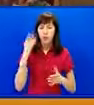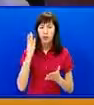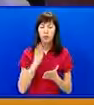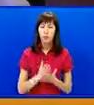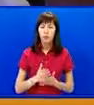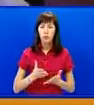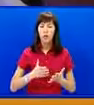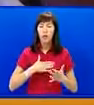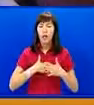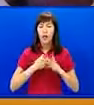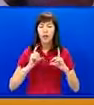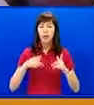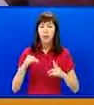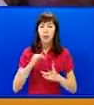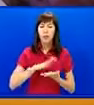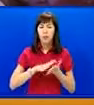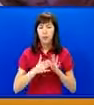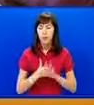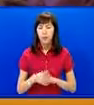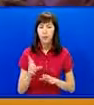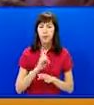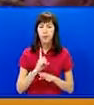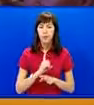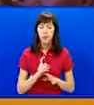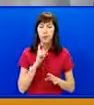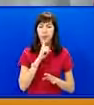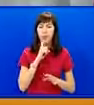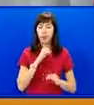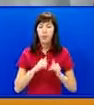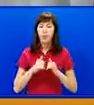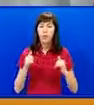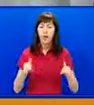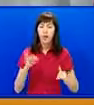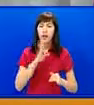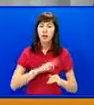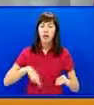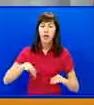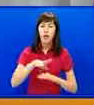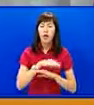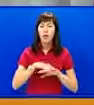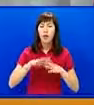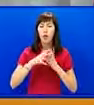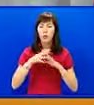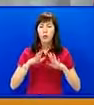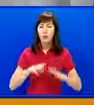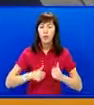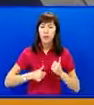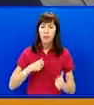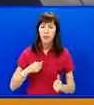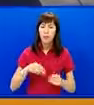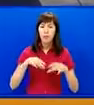являются общественное согласие и политическая стабильность, экономическое развитие на благо всего народа, казахстанский